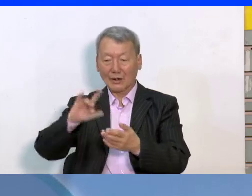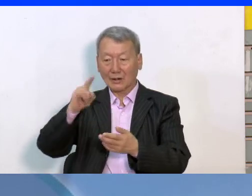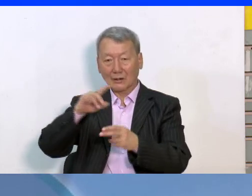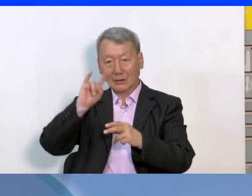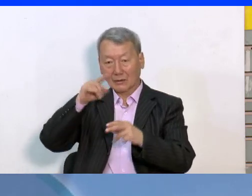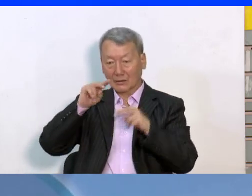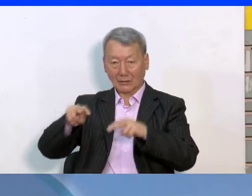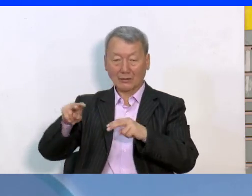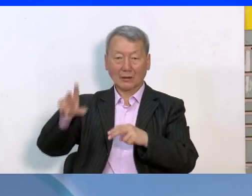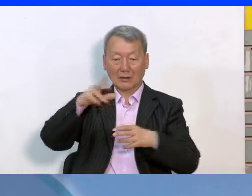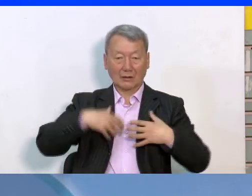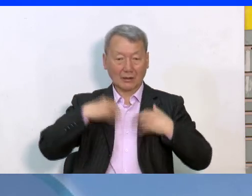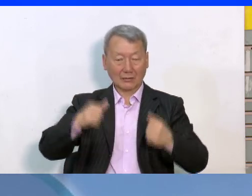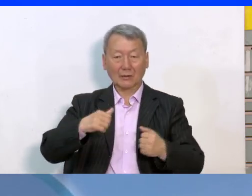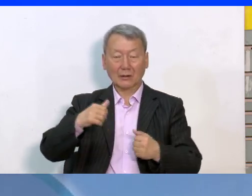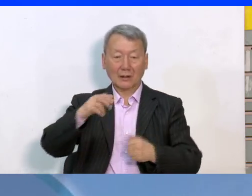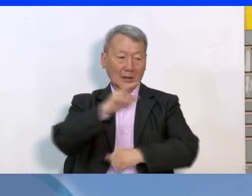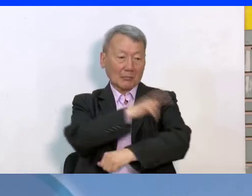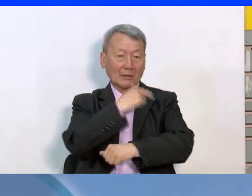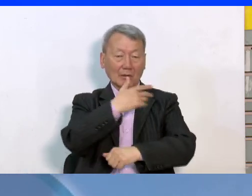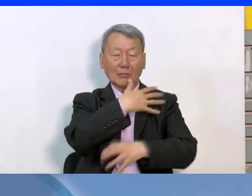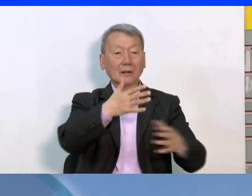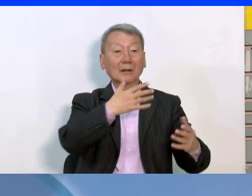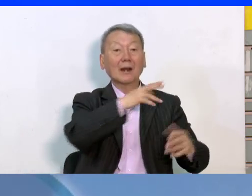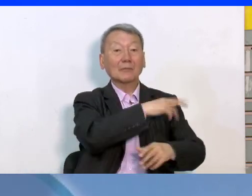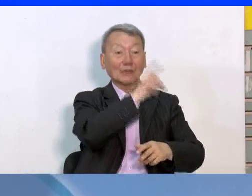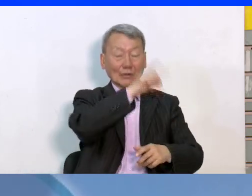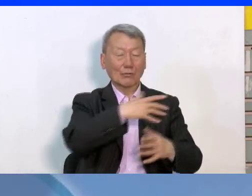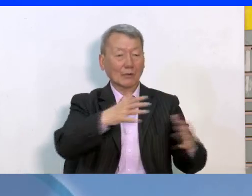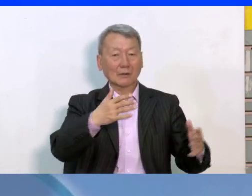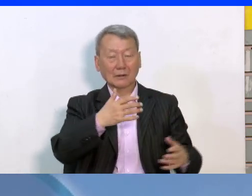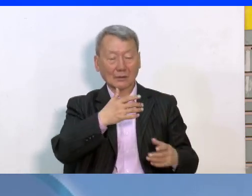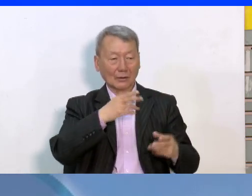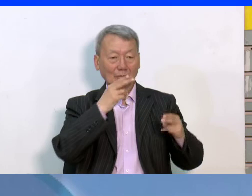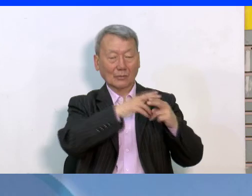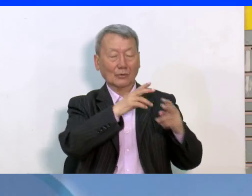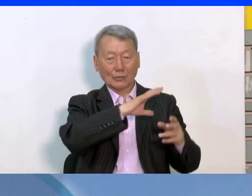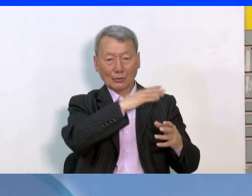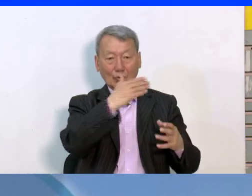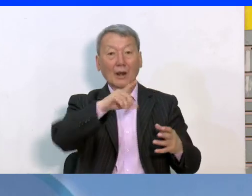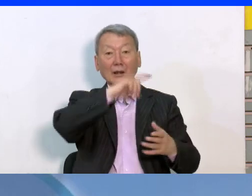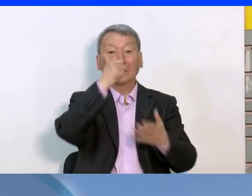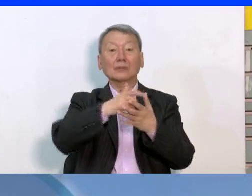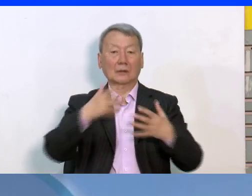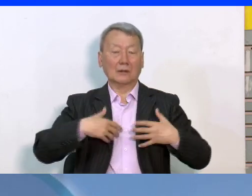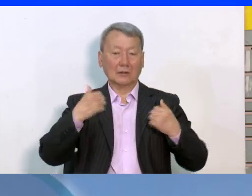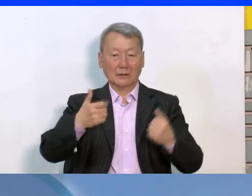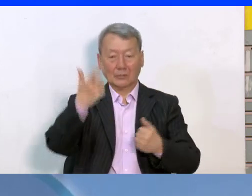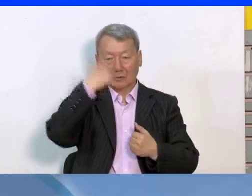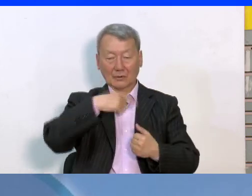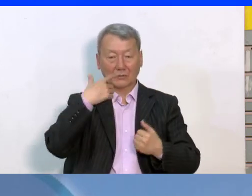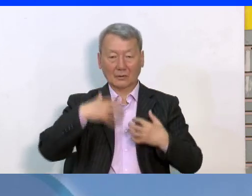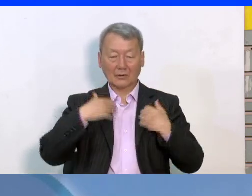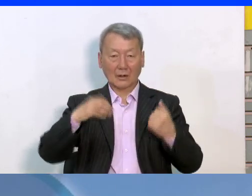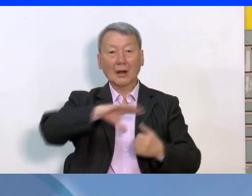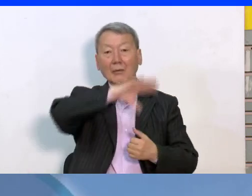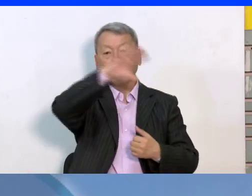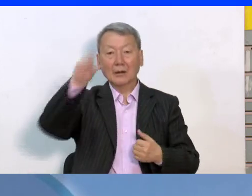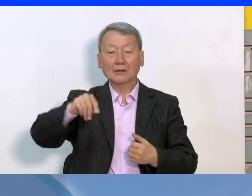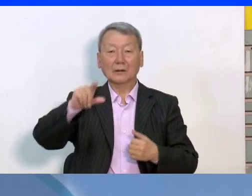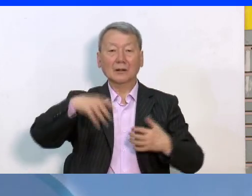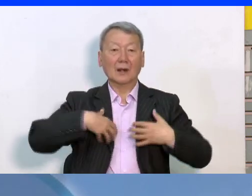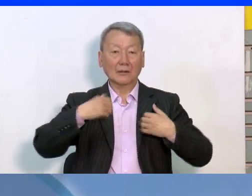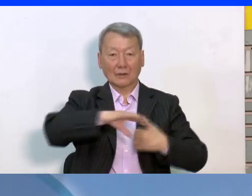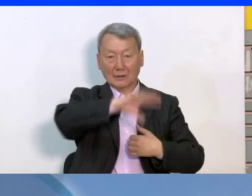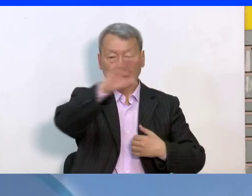карайлы, ден соолукту карайлы, медиктерге дагы бир мындай жүк кылбайлы да. Ошондуктан ден соолук өзүбүздүн колубузда. Баарыңыздарга ден